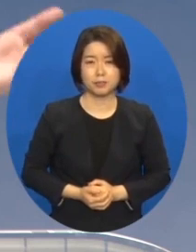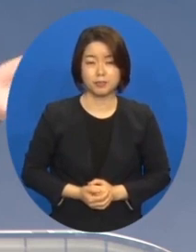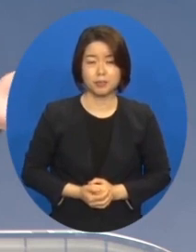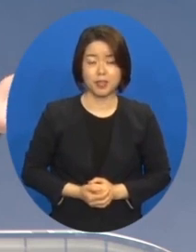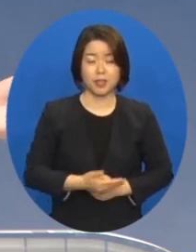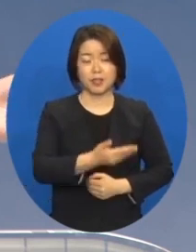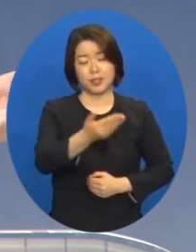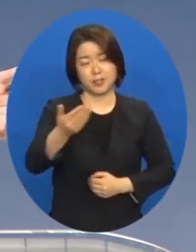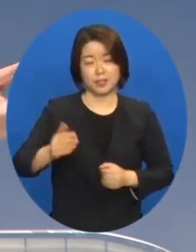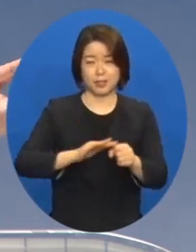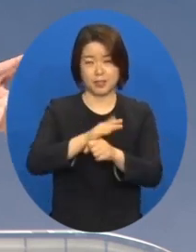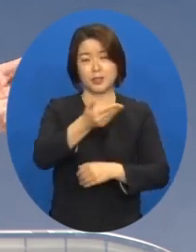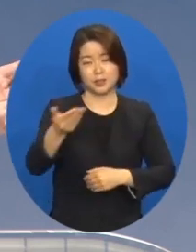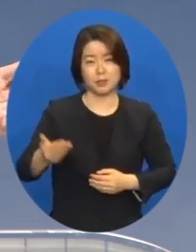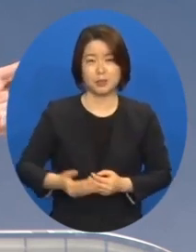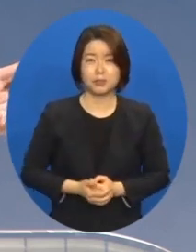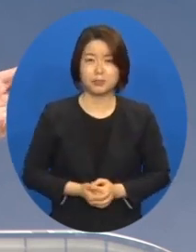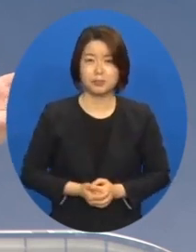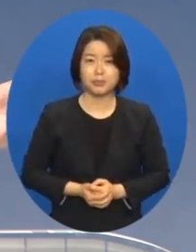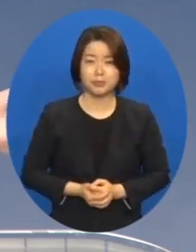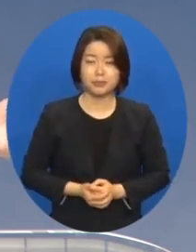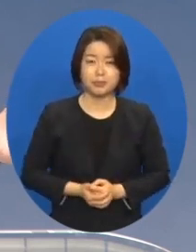사랑하는 교회 여러분,